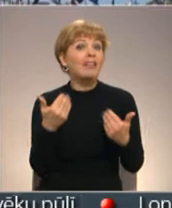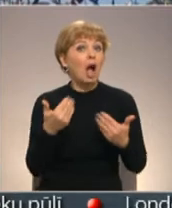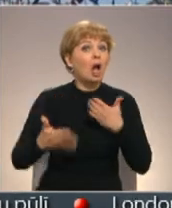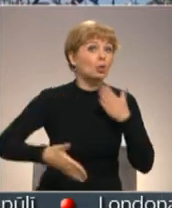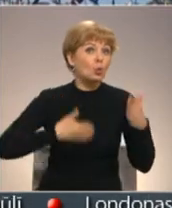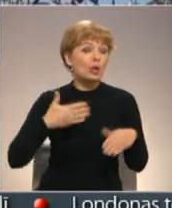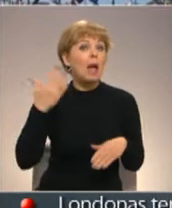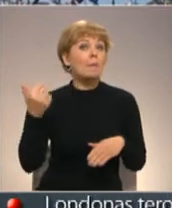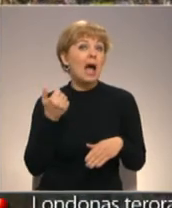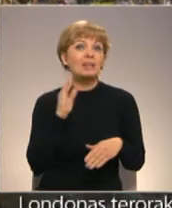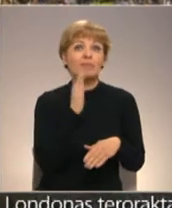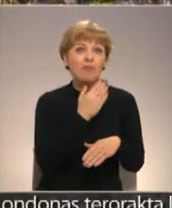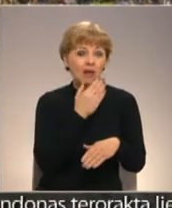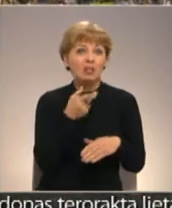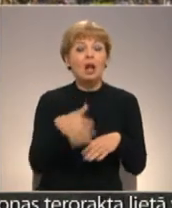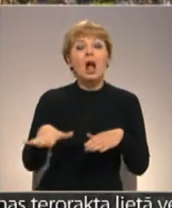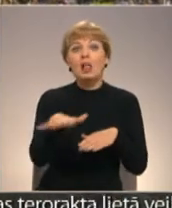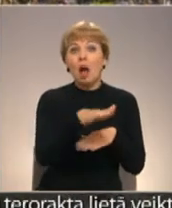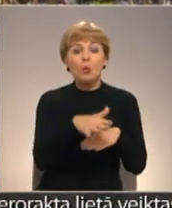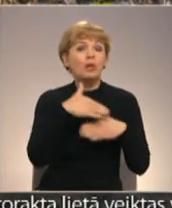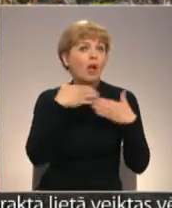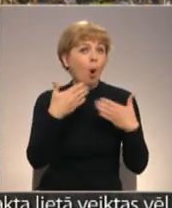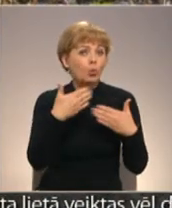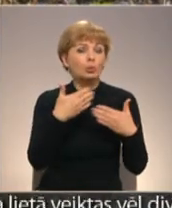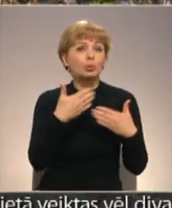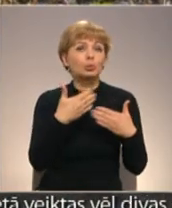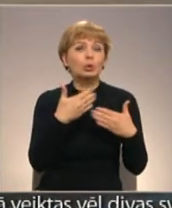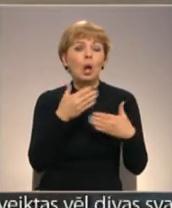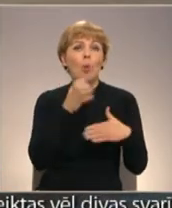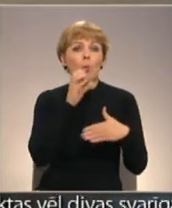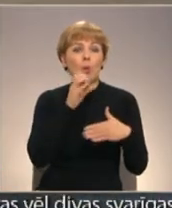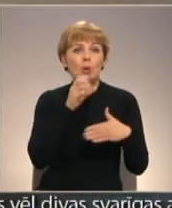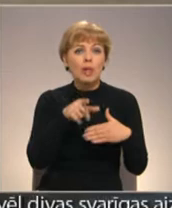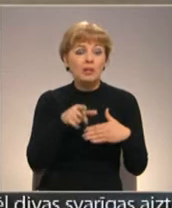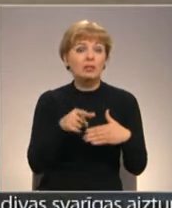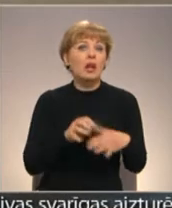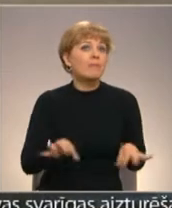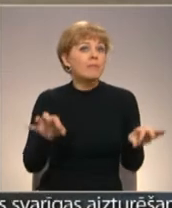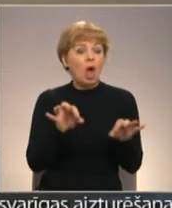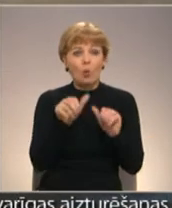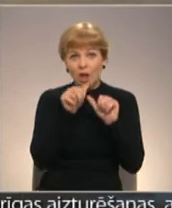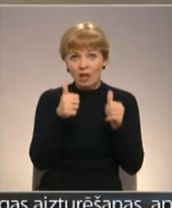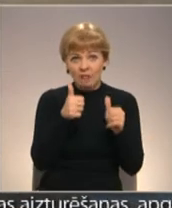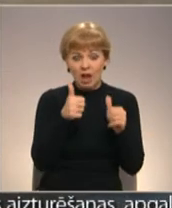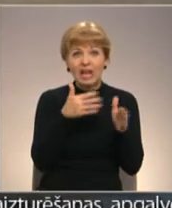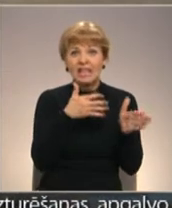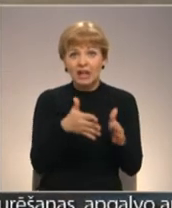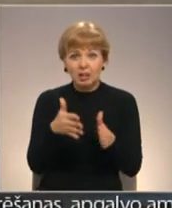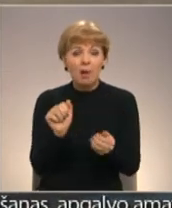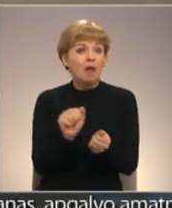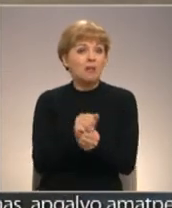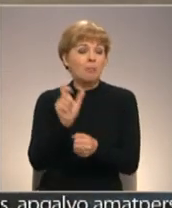ka kopš pērnās vasaras aizvien laukus klāja pārāk liels daudzums ūdens. Mēs, dimžēl, nevaram neko ietekmēt. Te dobā dara, ko jai